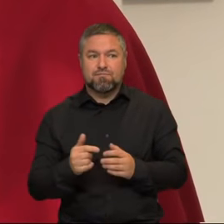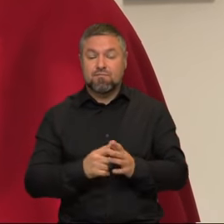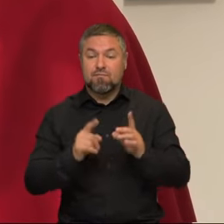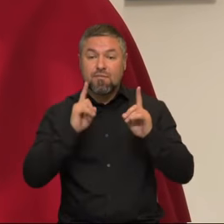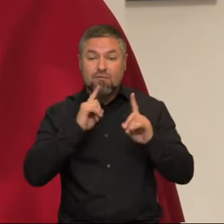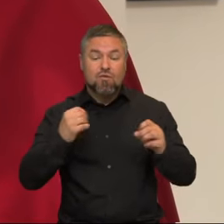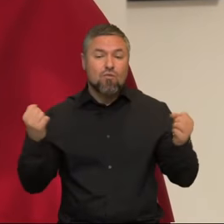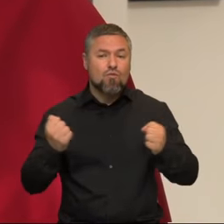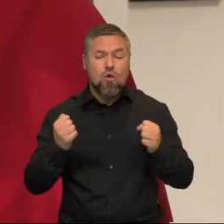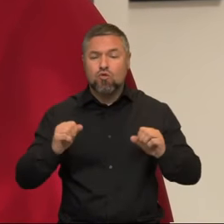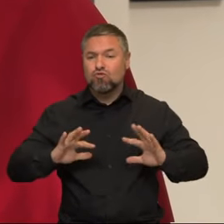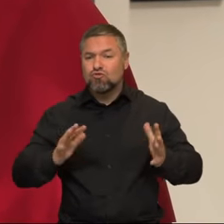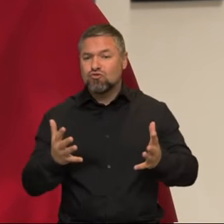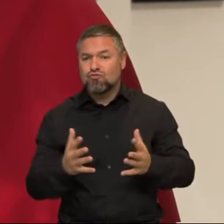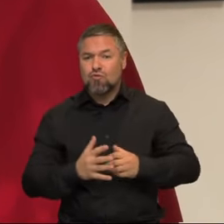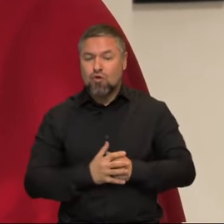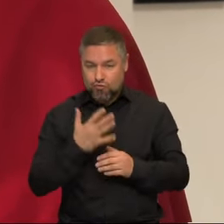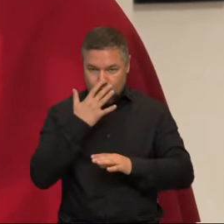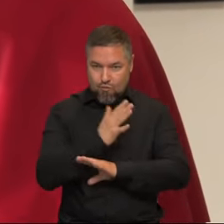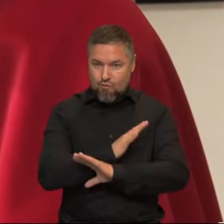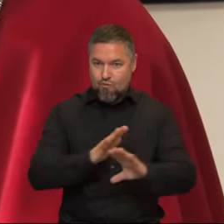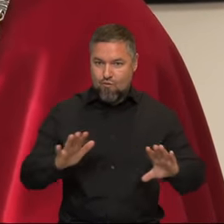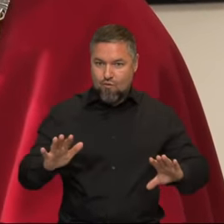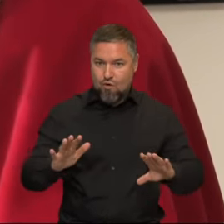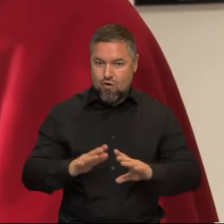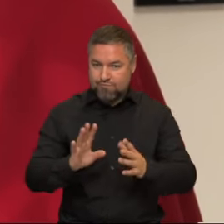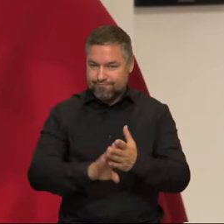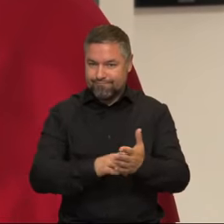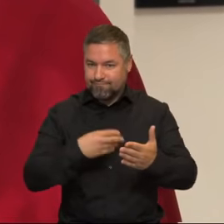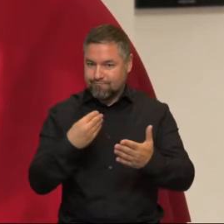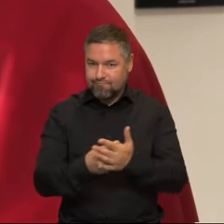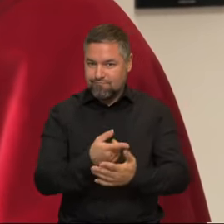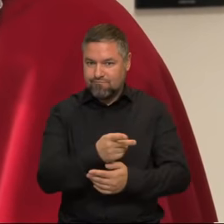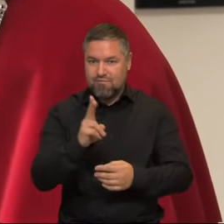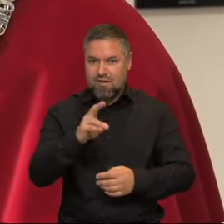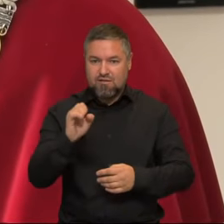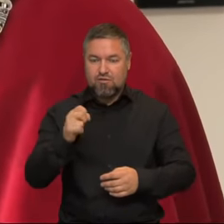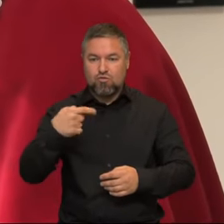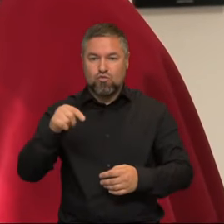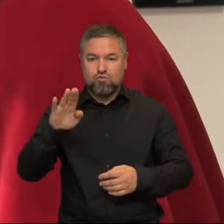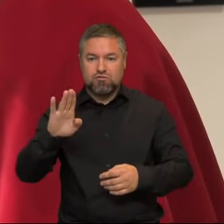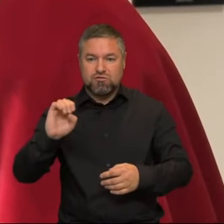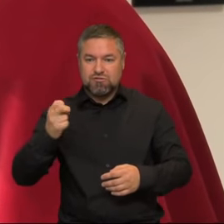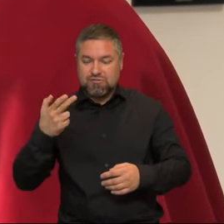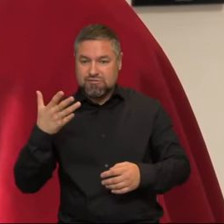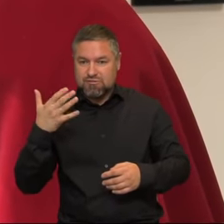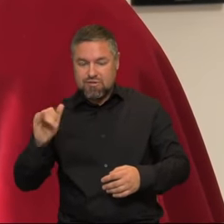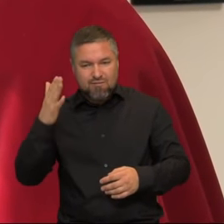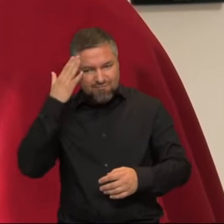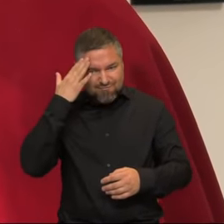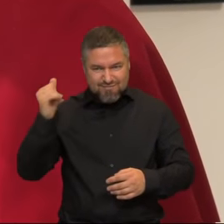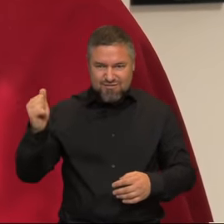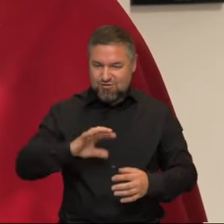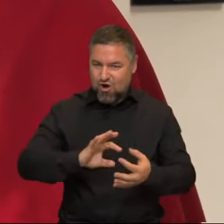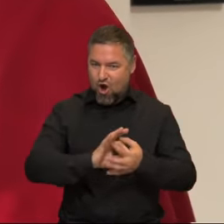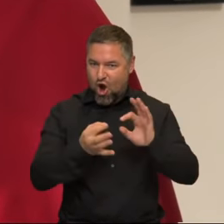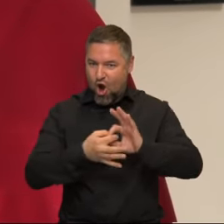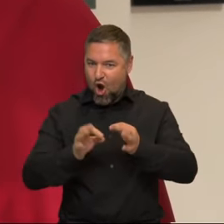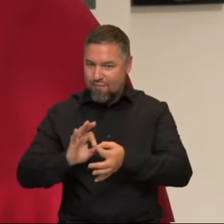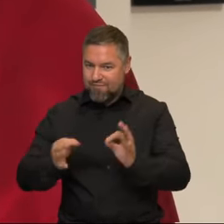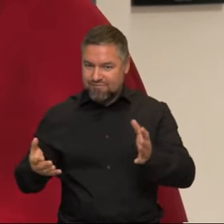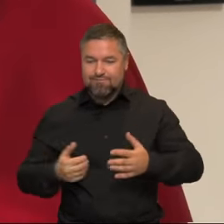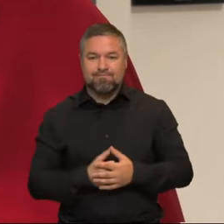taki dobitny sposób pokazuje przykład pana Kajetana Duszyńskiego, mistrza